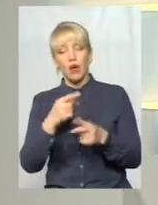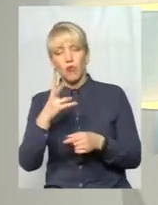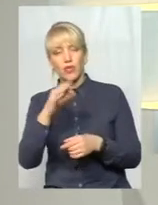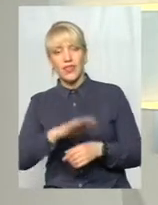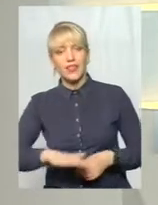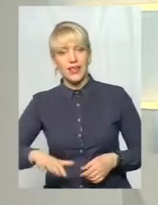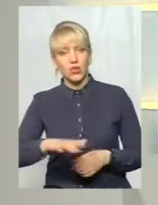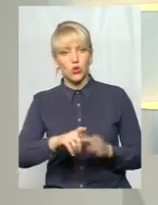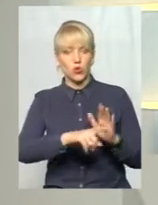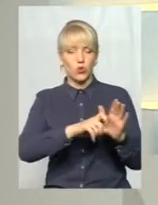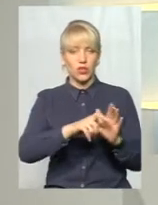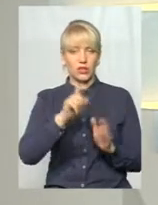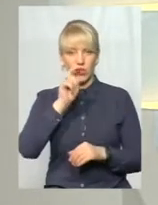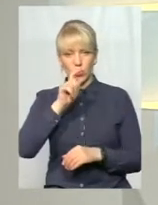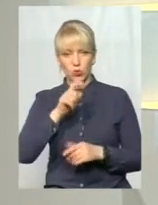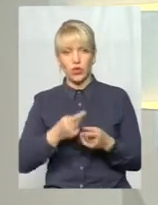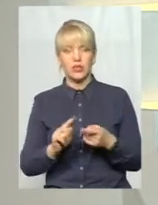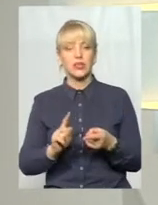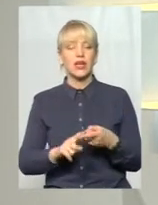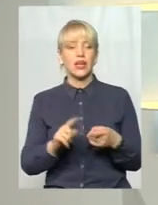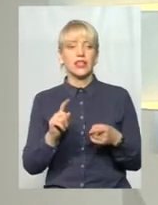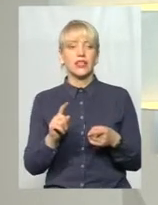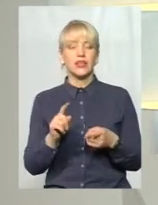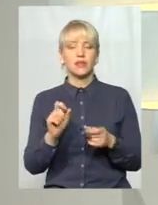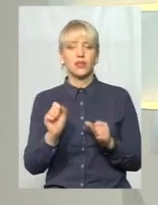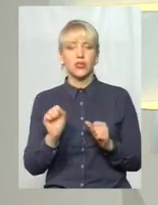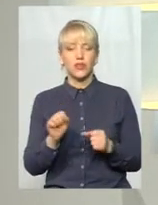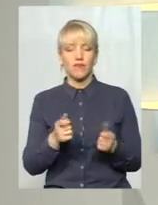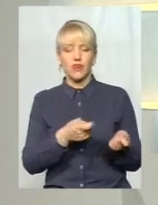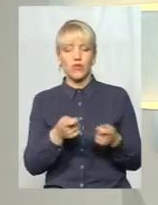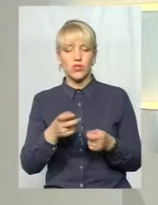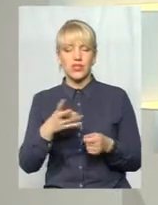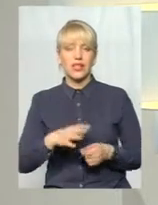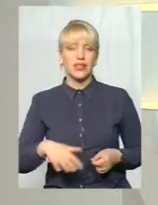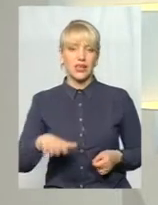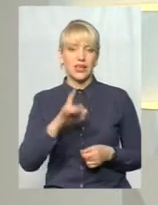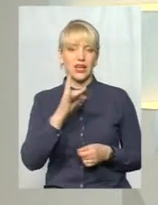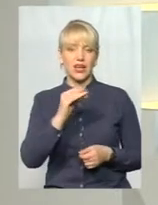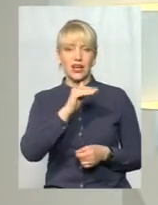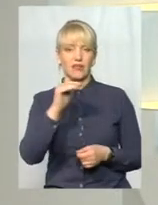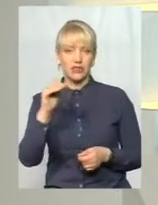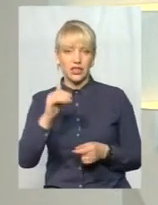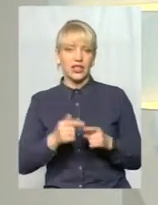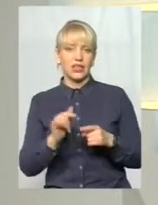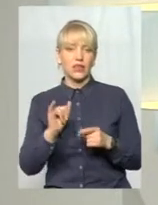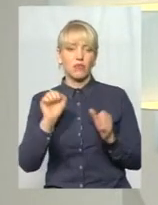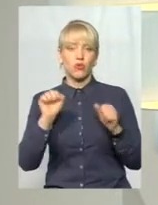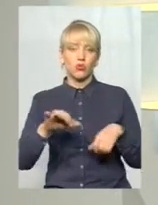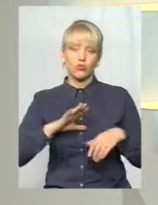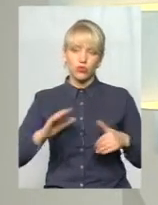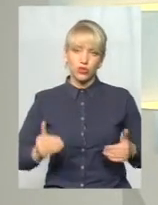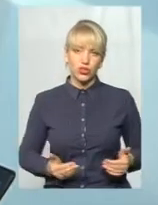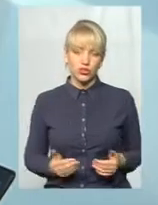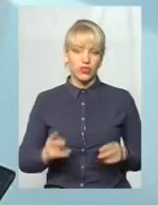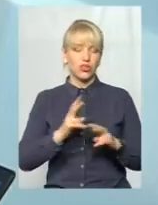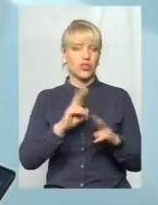Можливо, навіть є прецеденти, коли казали, що вивозились в Крим або вивозились на територію РФ. Тобто, можуть вони бути живі. І ніхто